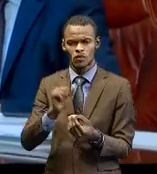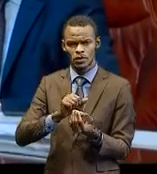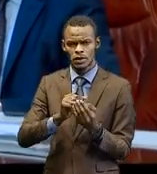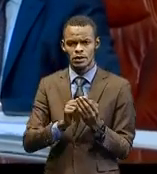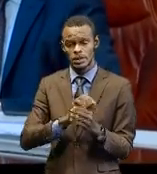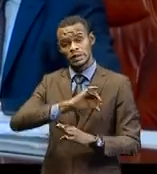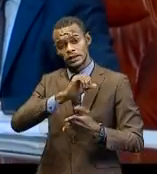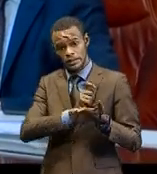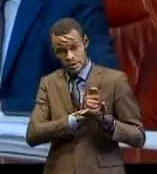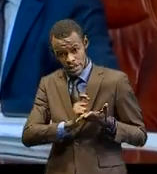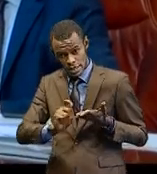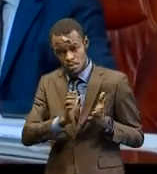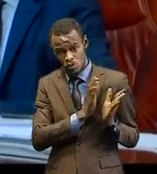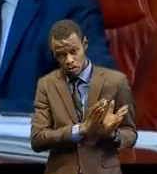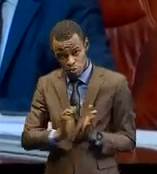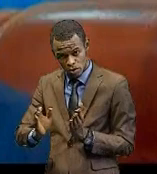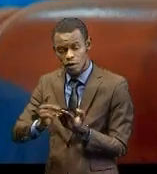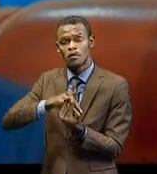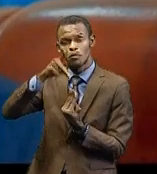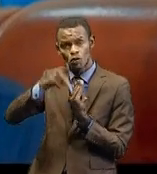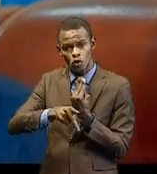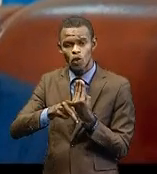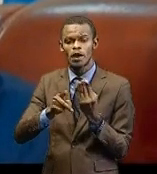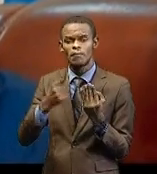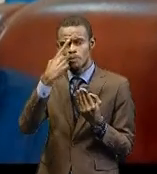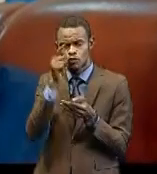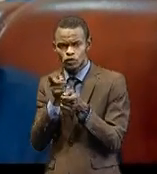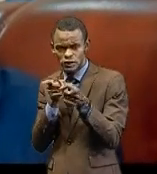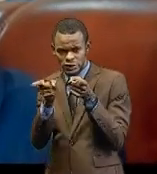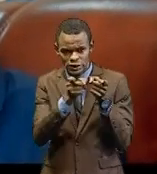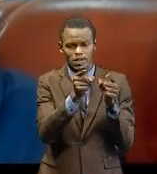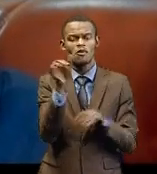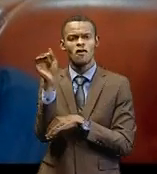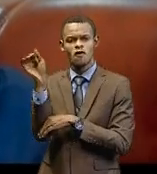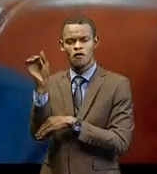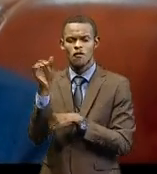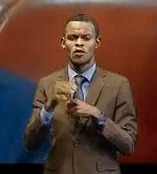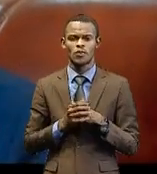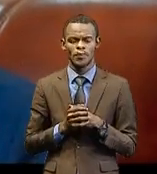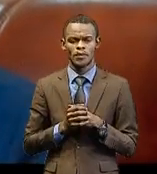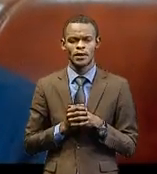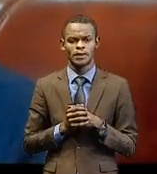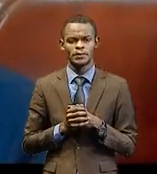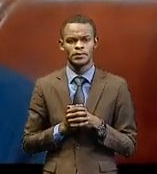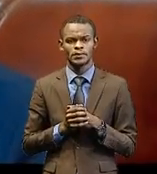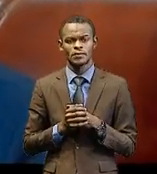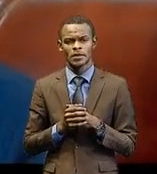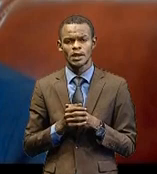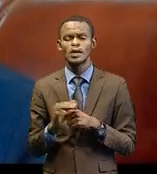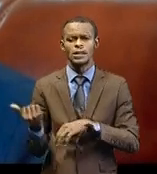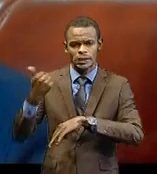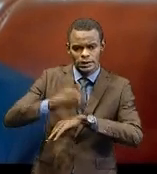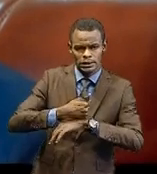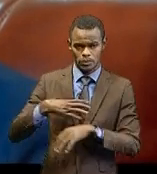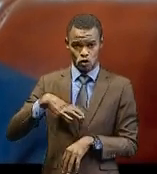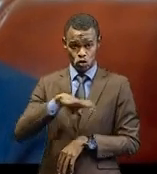la République démocratique du Congo, la révisitation des concessions forestières octroyées à ce jour, l'institution d'une